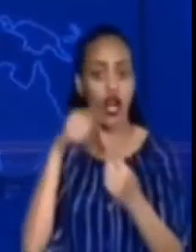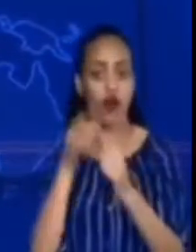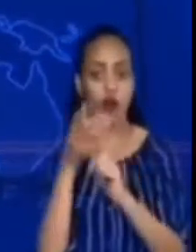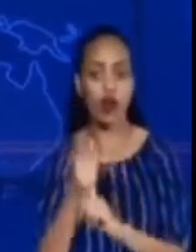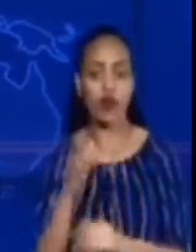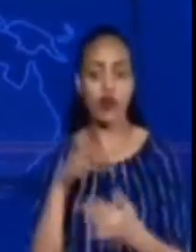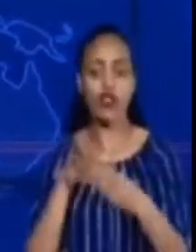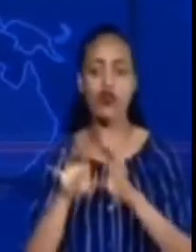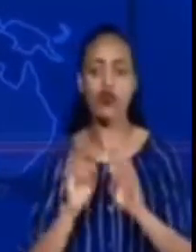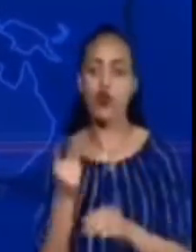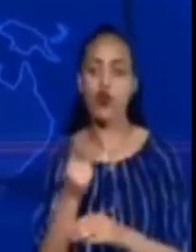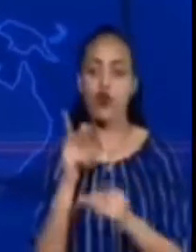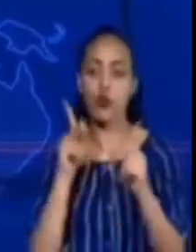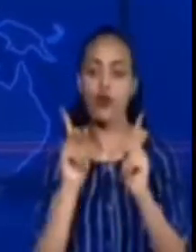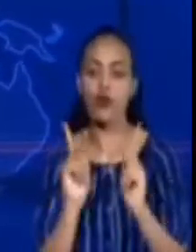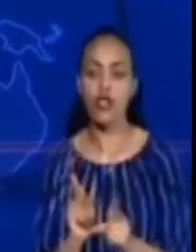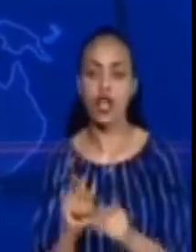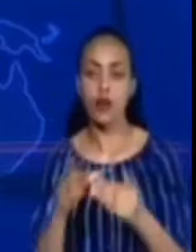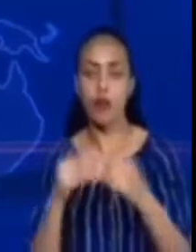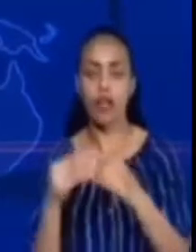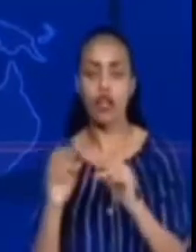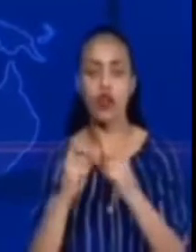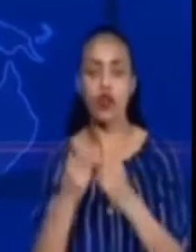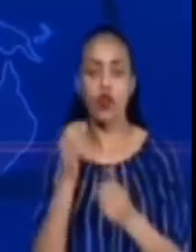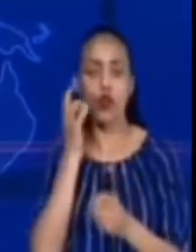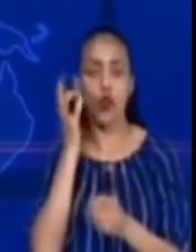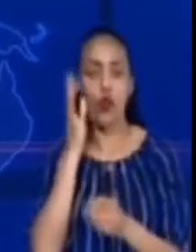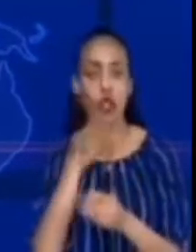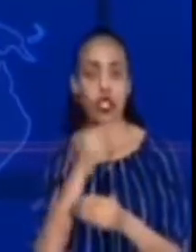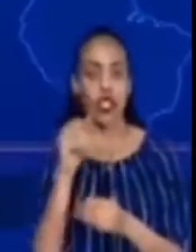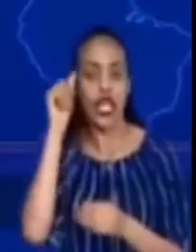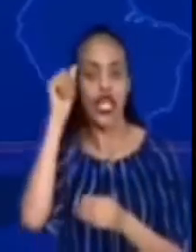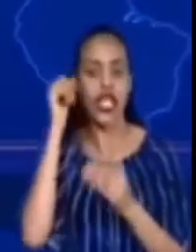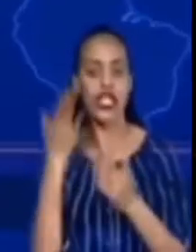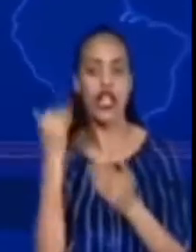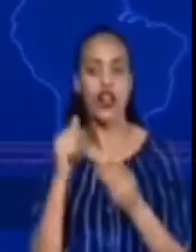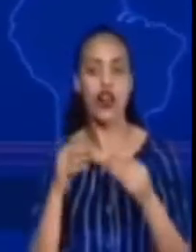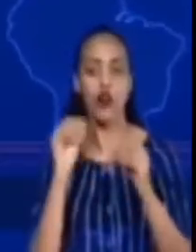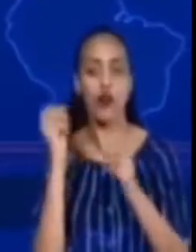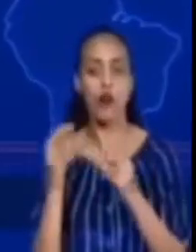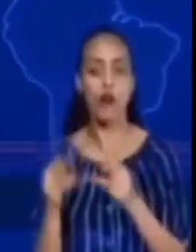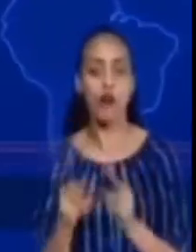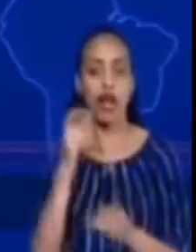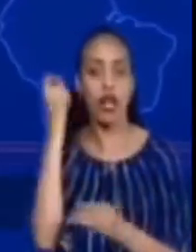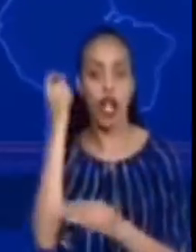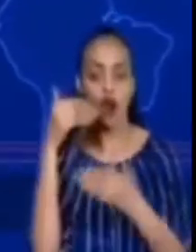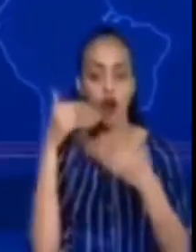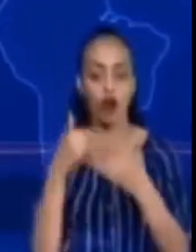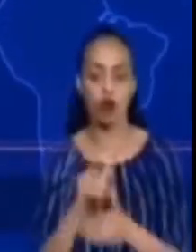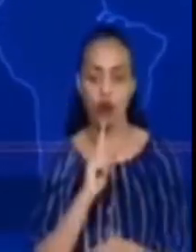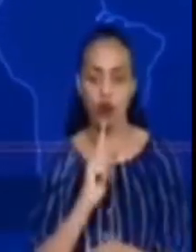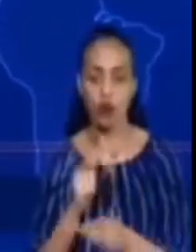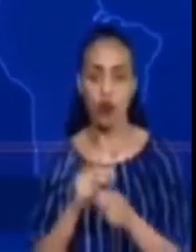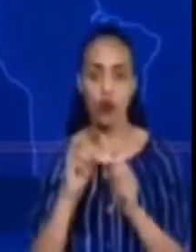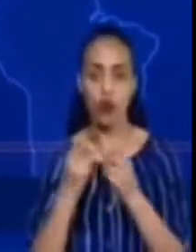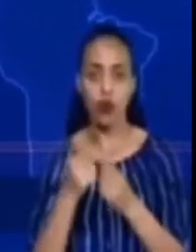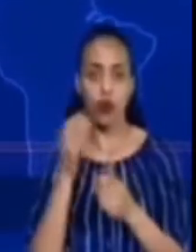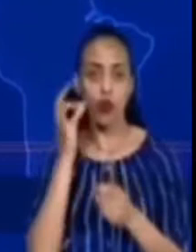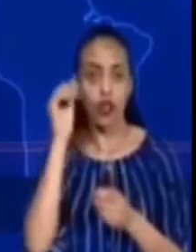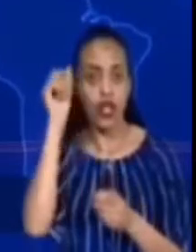የምለው እስኪ አህመዲን ጀበል እንደው ለአላህ ብላችሁ ክርስቲያንም ስለ እግዚአብሔር ብላችሁ አህመዲን